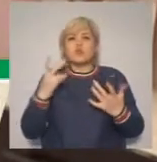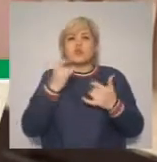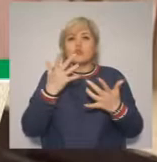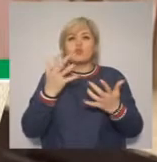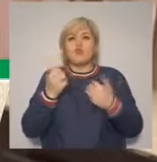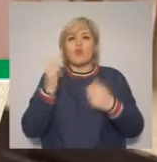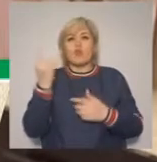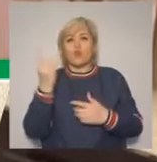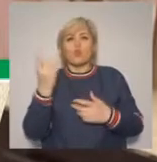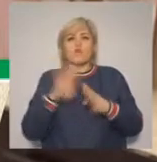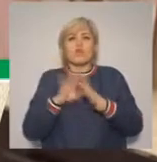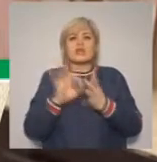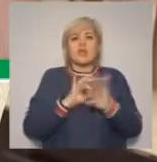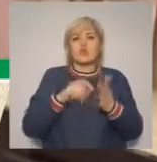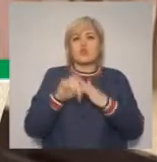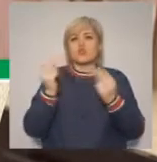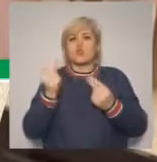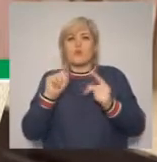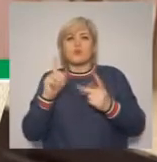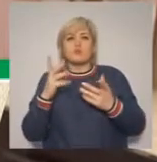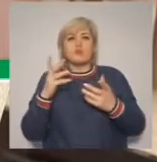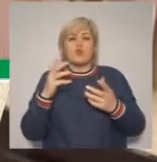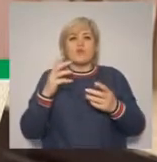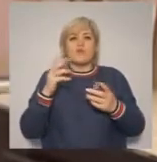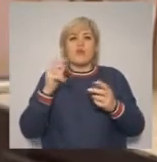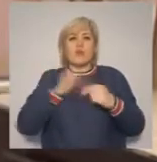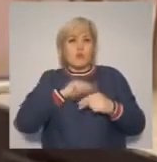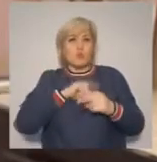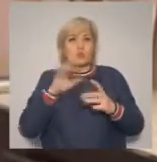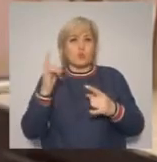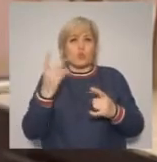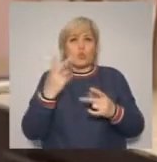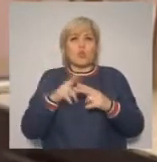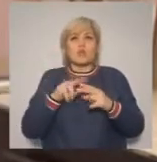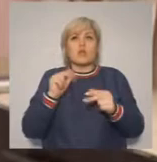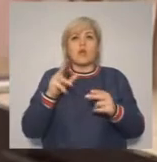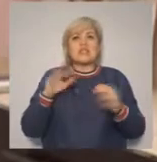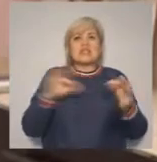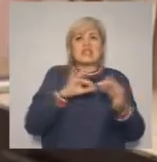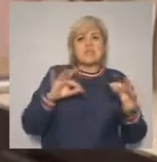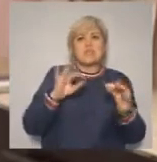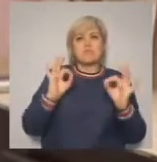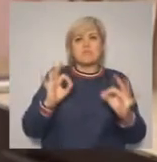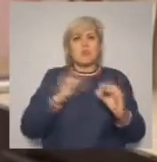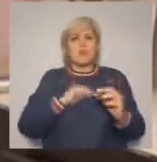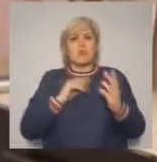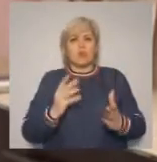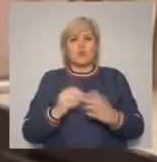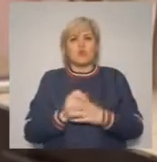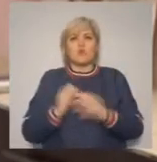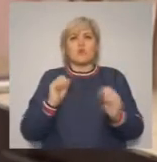сразу и начать играть, потому что владеть куклой – это как владеть скрипкой, да? Во-первых, есть разные системы кукол, во-вторых, ее надо